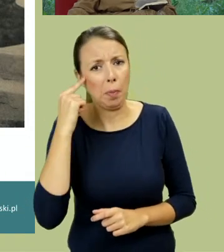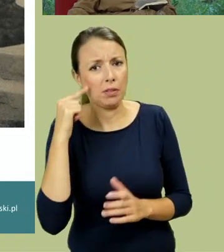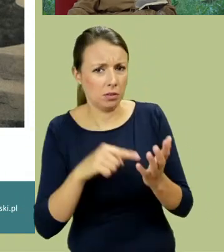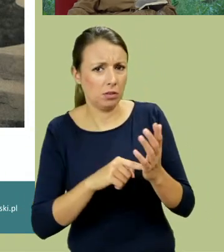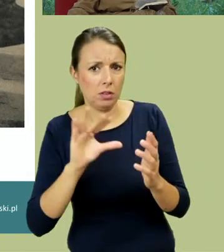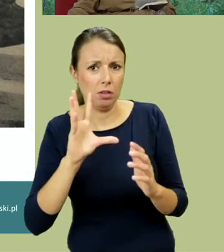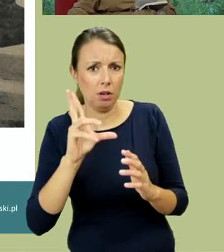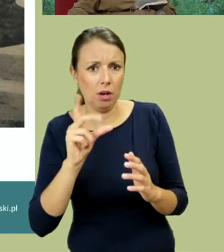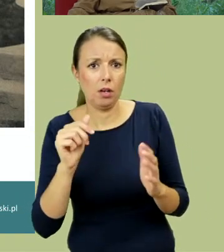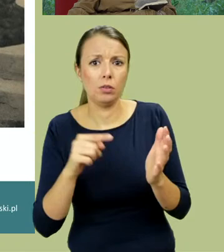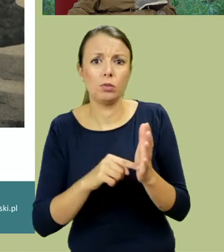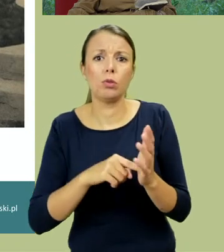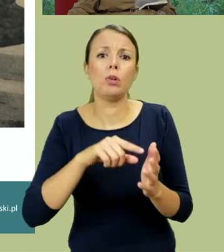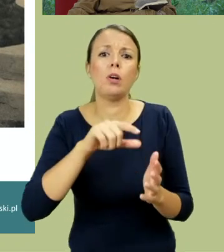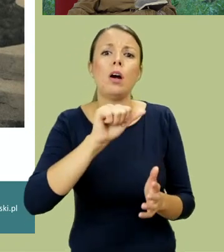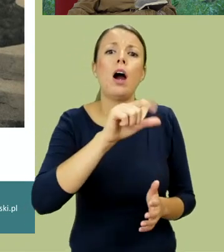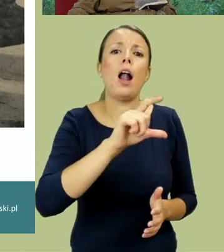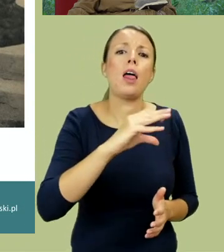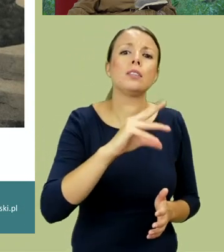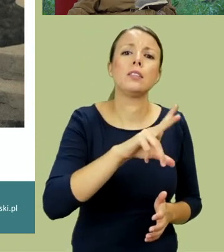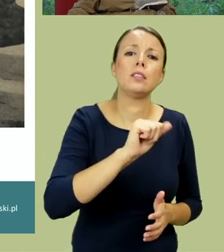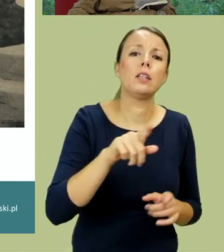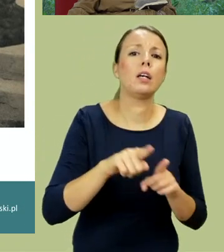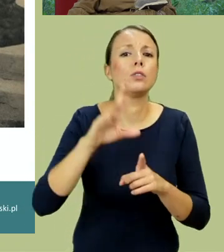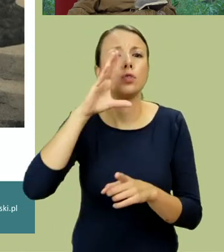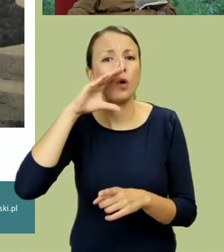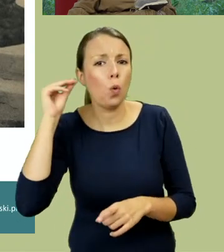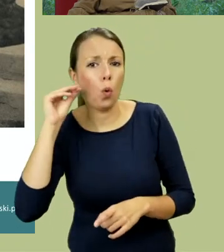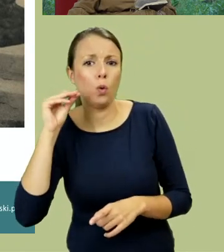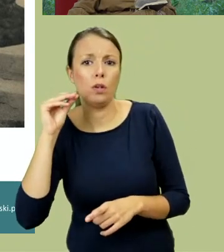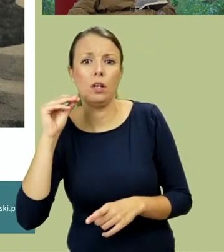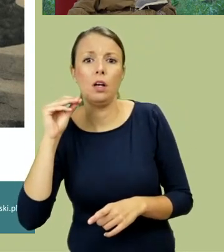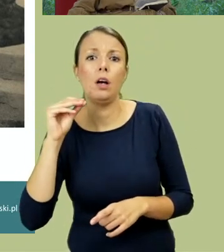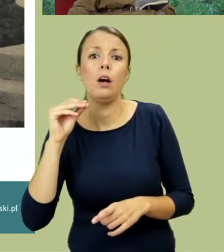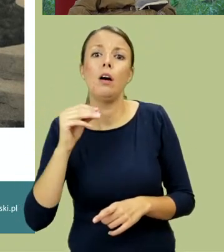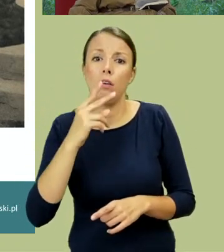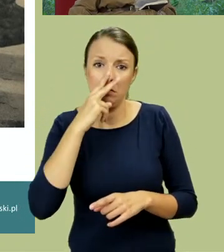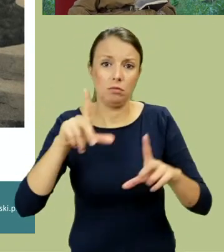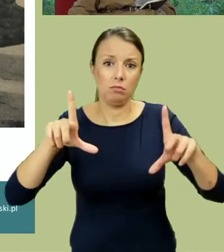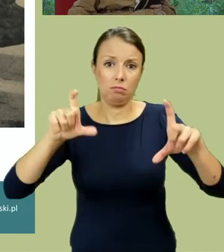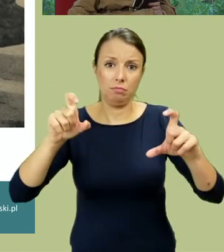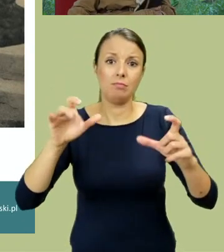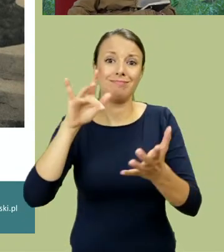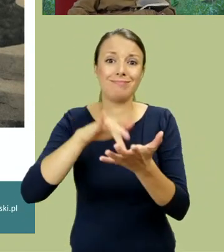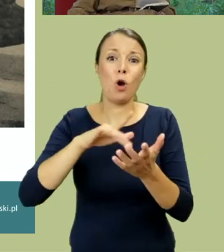Aleksandry i Józefa Piłsudskich, wykonane tutaj właśnie w Sulejówku